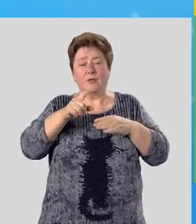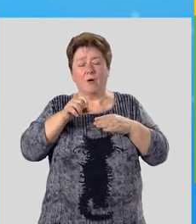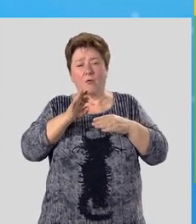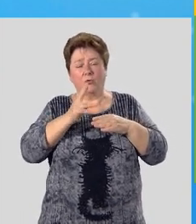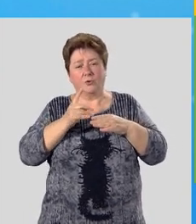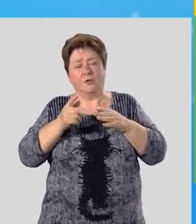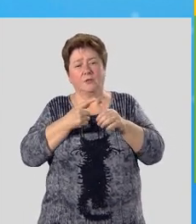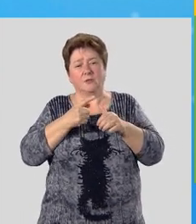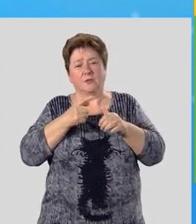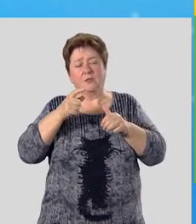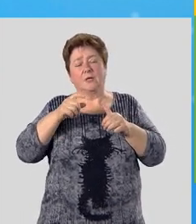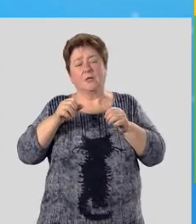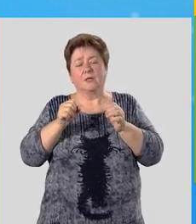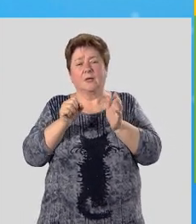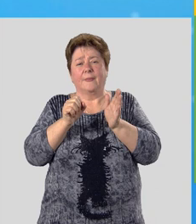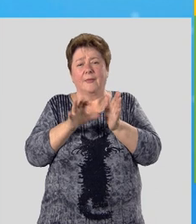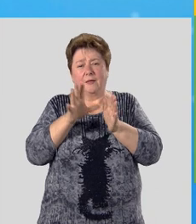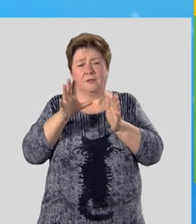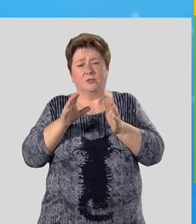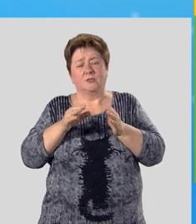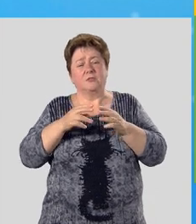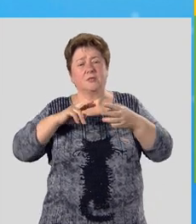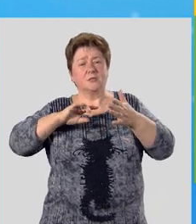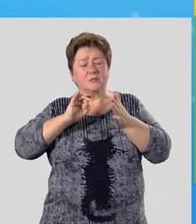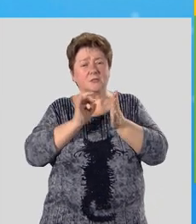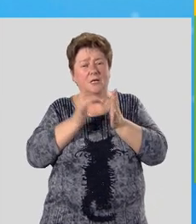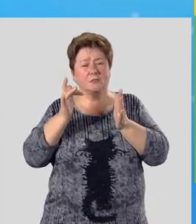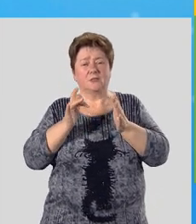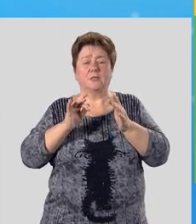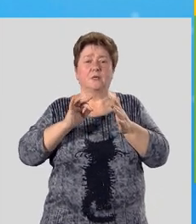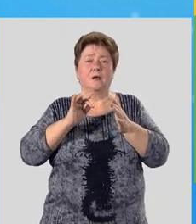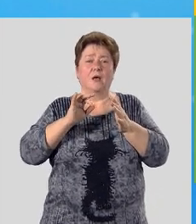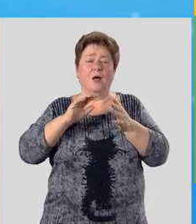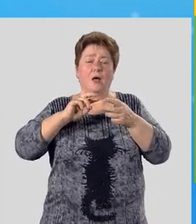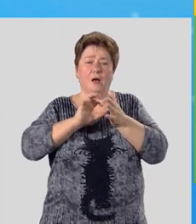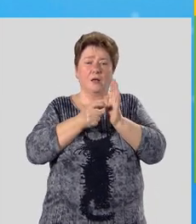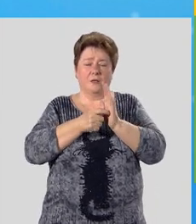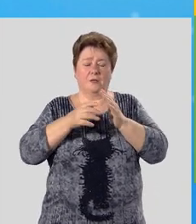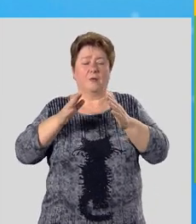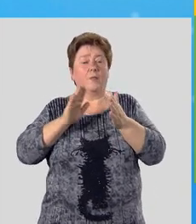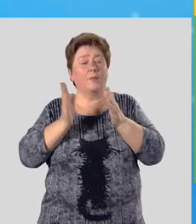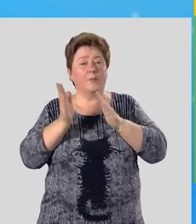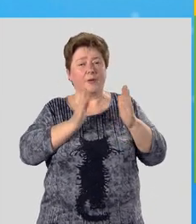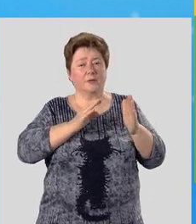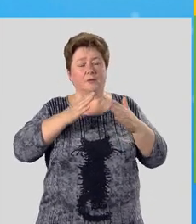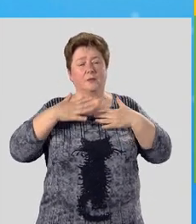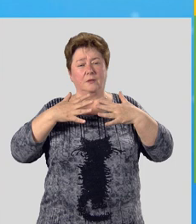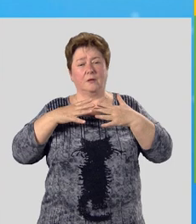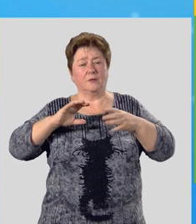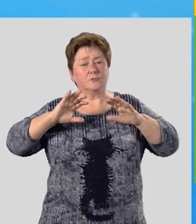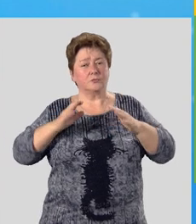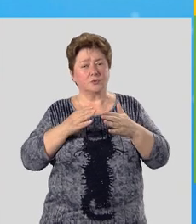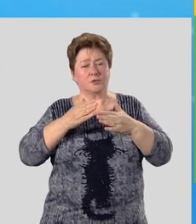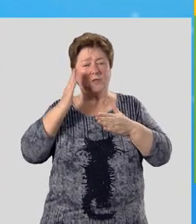Митохондрии называют энергетическими станциями клетки. В процессе дыхания в них